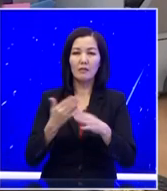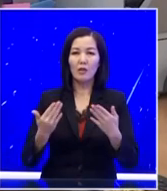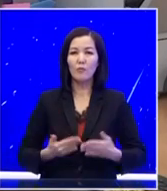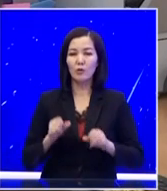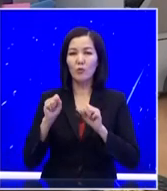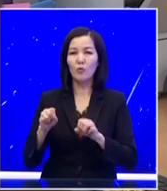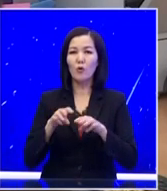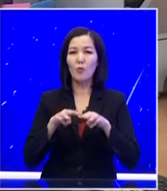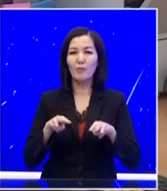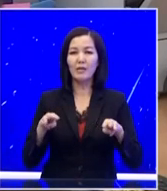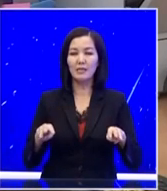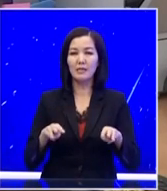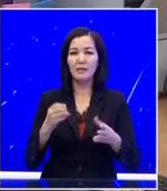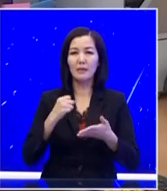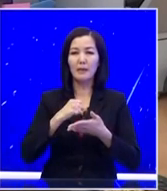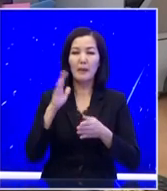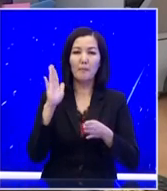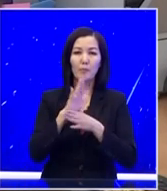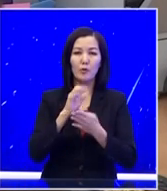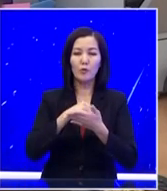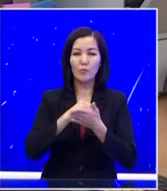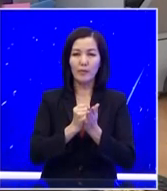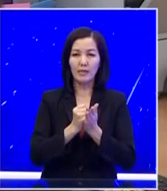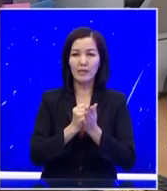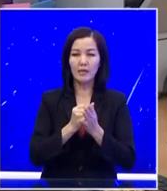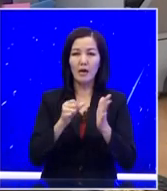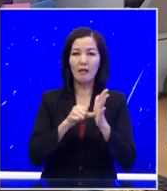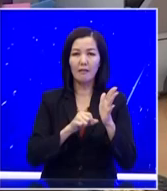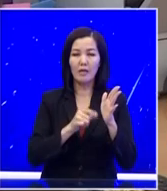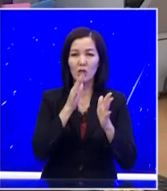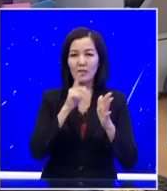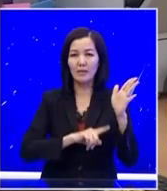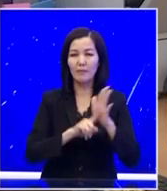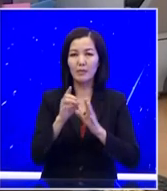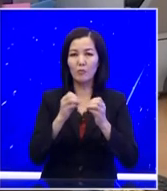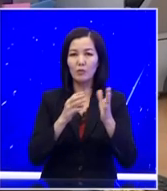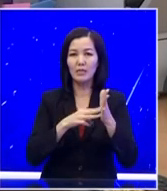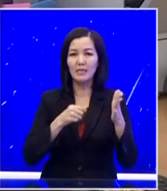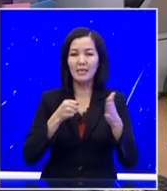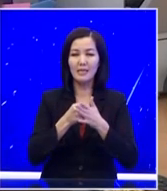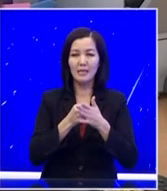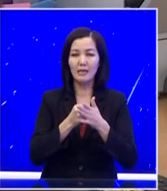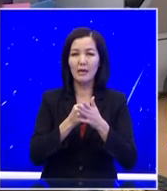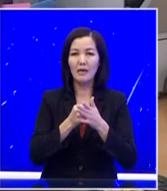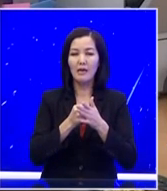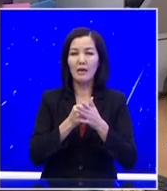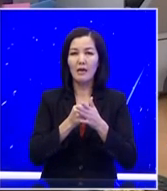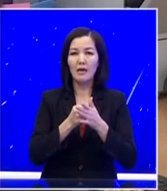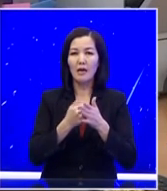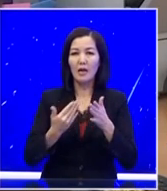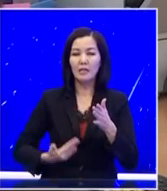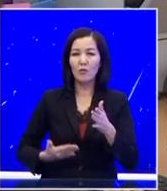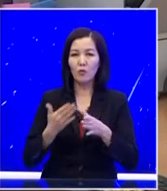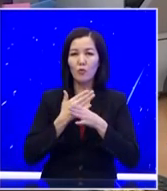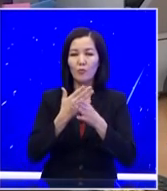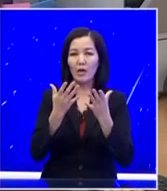министрімен бекітілген бұйрығына сәйкес 6 жастан 18 жасқа дейінгі аралықтағы балаларға, яғни атаулы әлеуметтік көмек